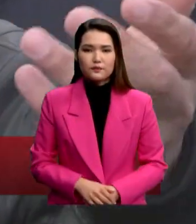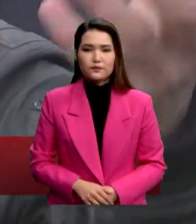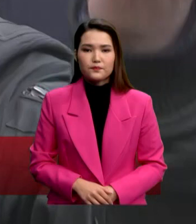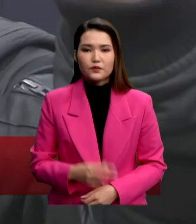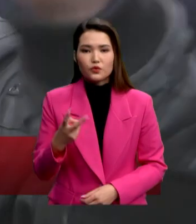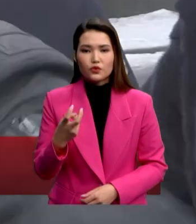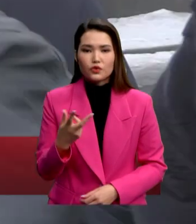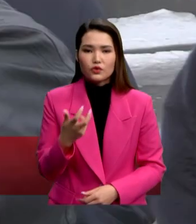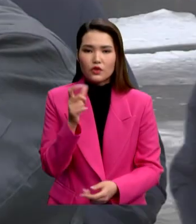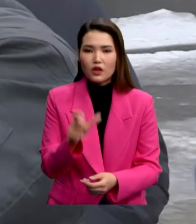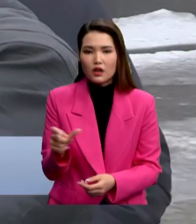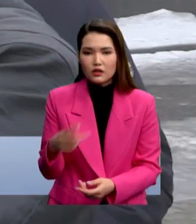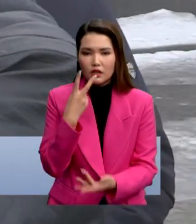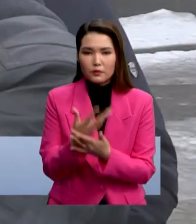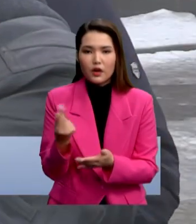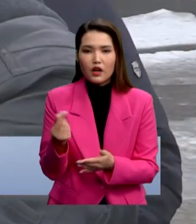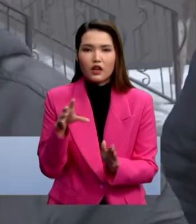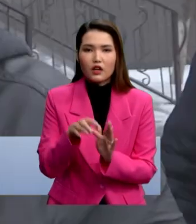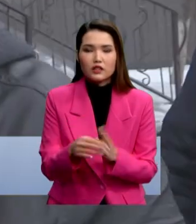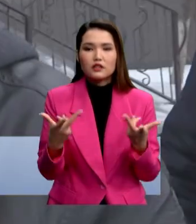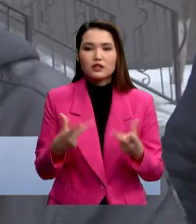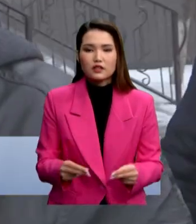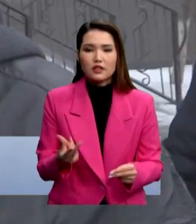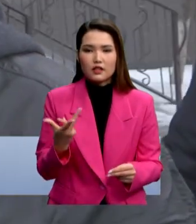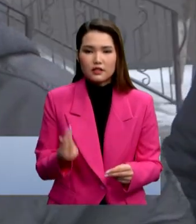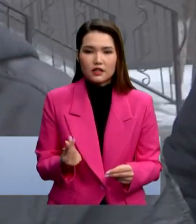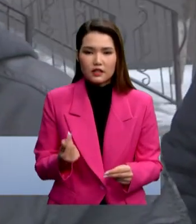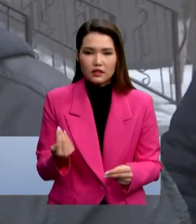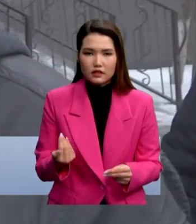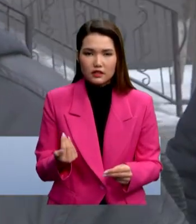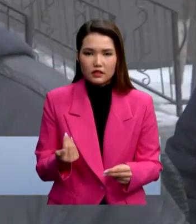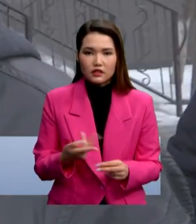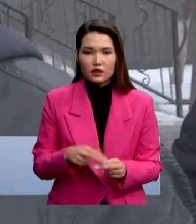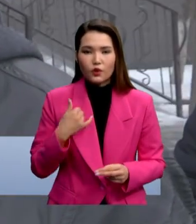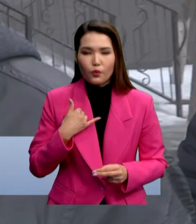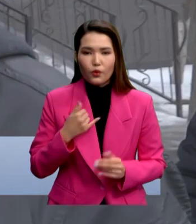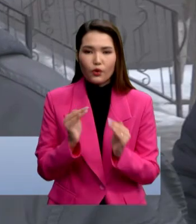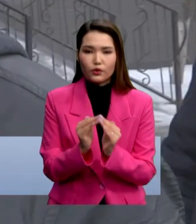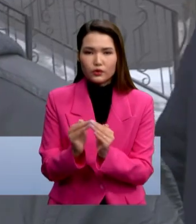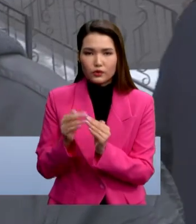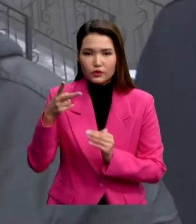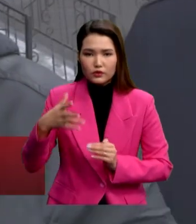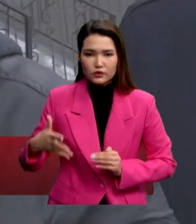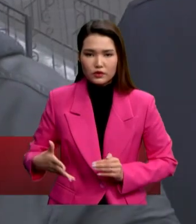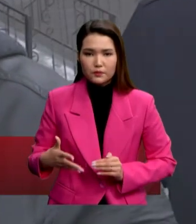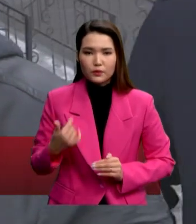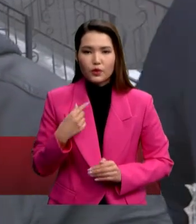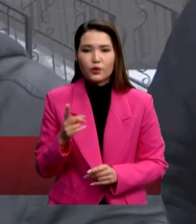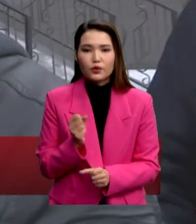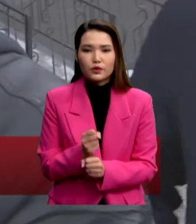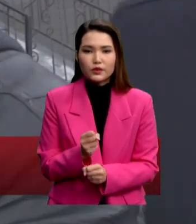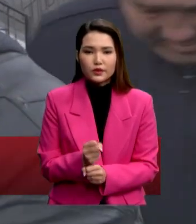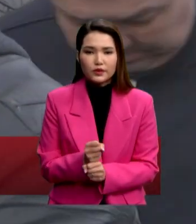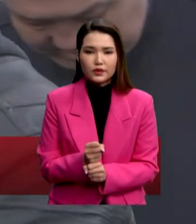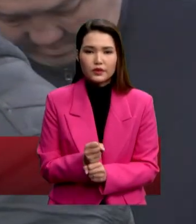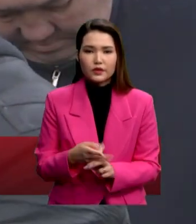адам бар. Ақшаларын салды. Ол ақша қайда? Не ақшамыз жоқ, не үйіміз жоқ. Ал біз кредитке кірдік. Мен